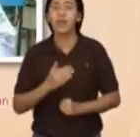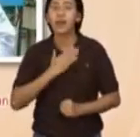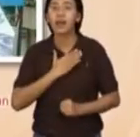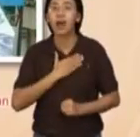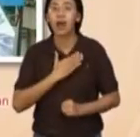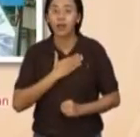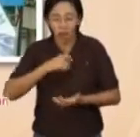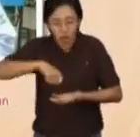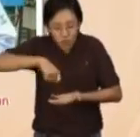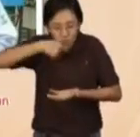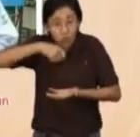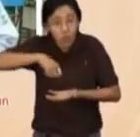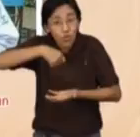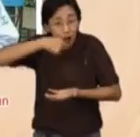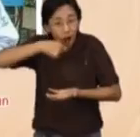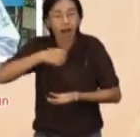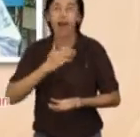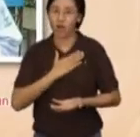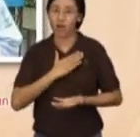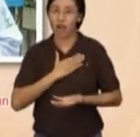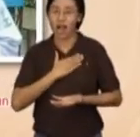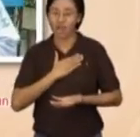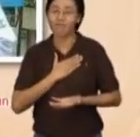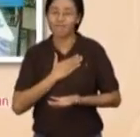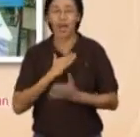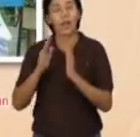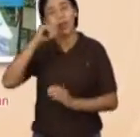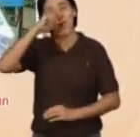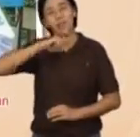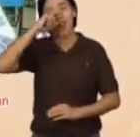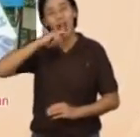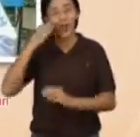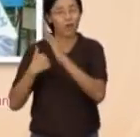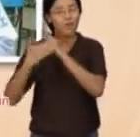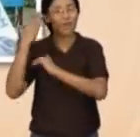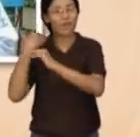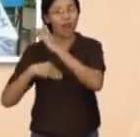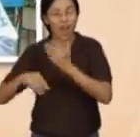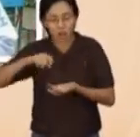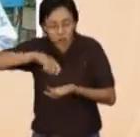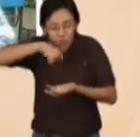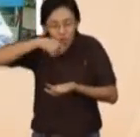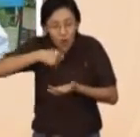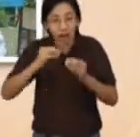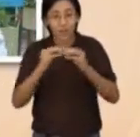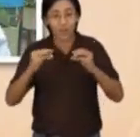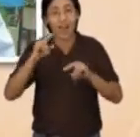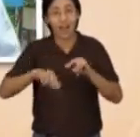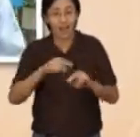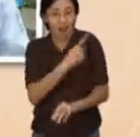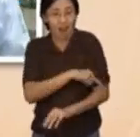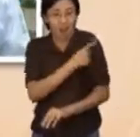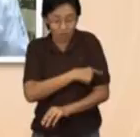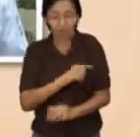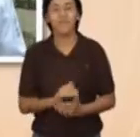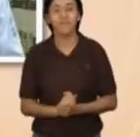าแกงจืดมาใช้นี่ก็ถือว่าเป็นอาหารไทยโบราณชนิดหนึ่งเหมือนกันโดยเฉพาะแกงจืดลูกลอกนะ ค่ะ ซึ่งเดี๋ยวนี้เนี่ยต